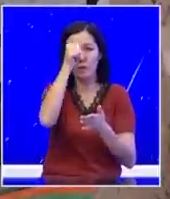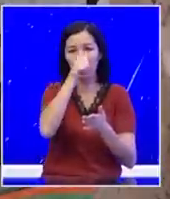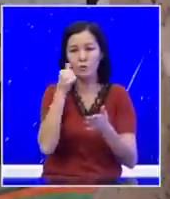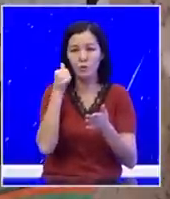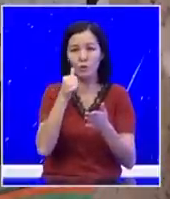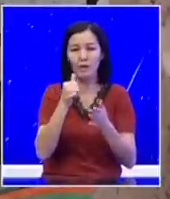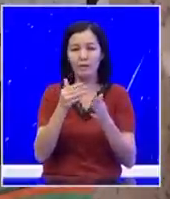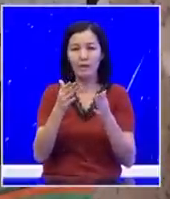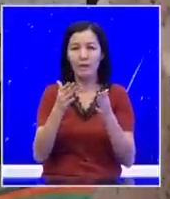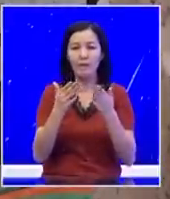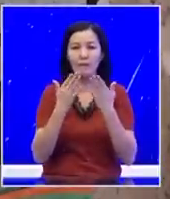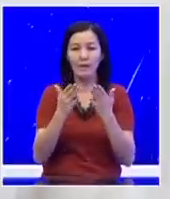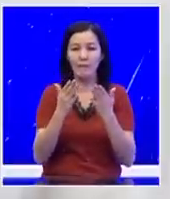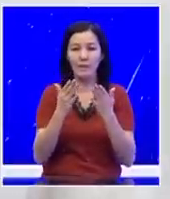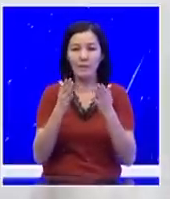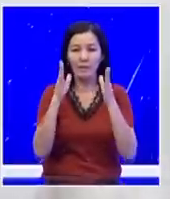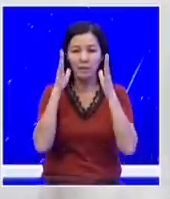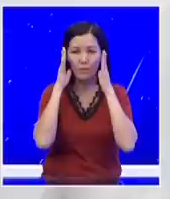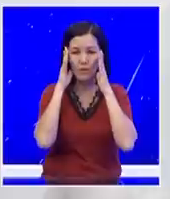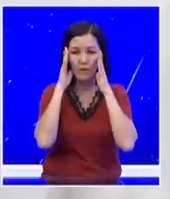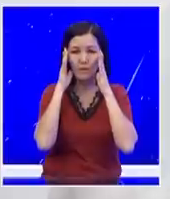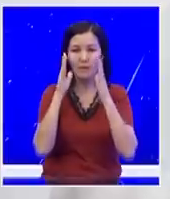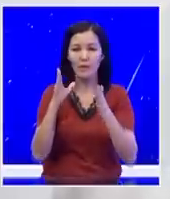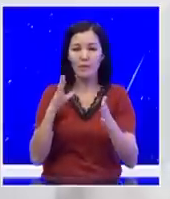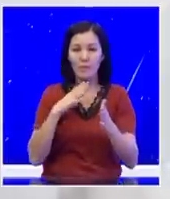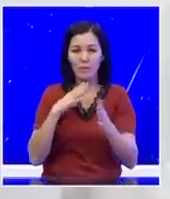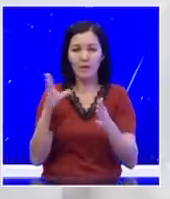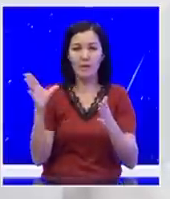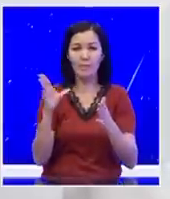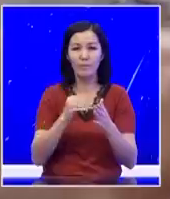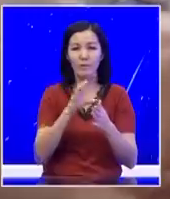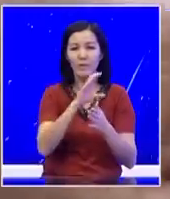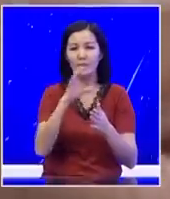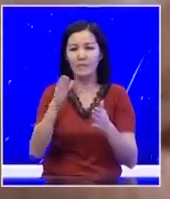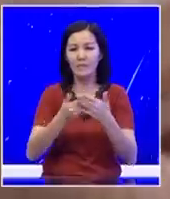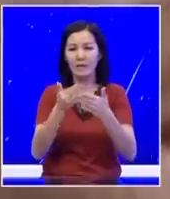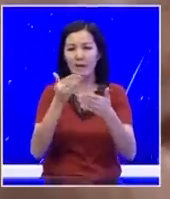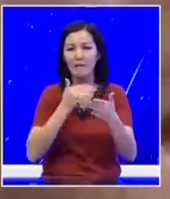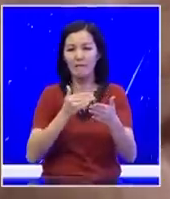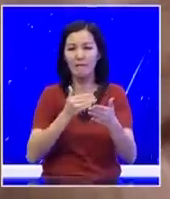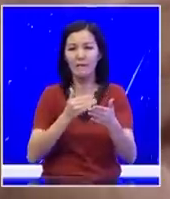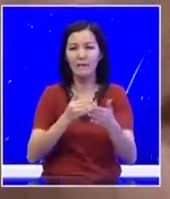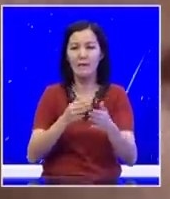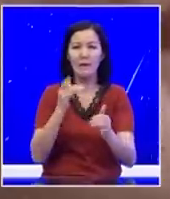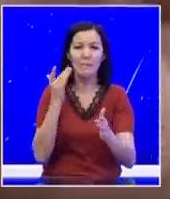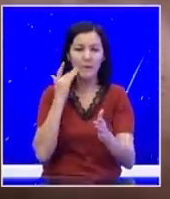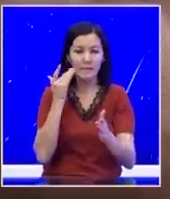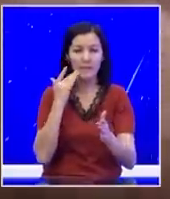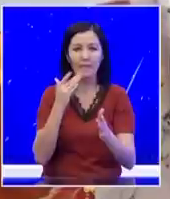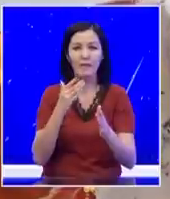сәждеге бас ұрып, намаз оразасы себепсіз қаза болған емес. Кеңесті кезеңде де Алла атын аузынан